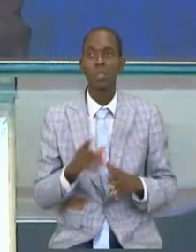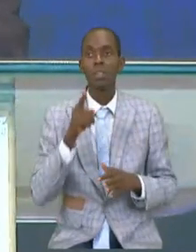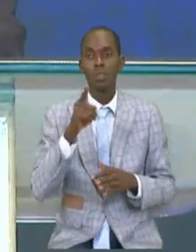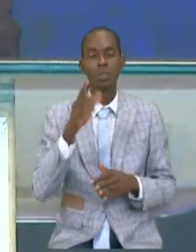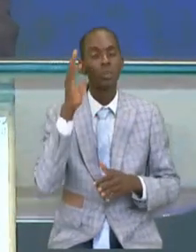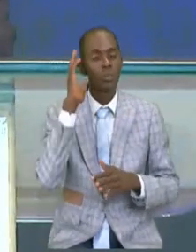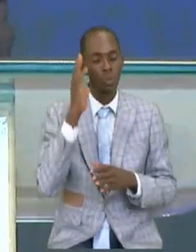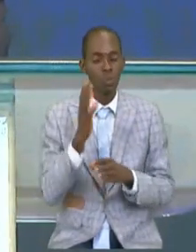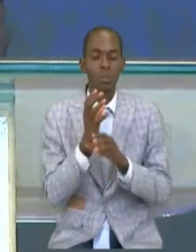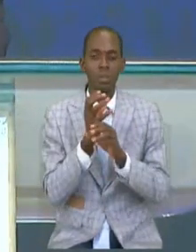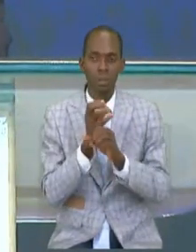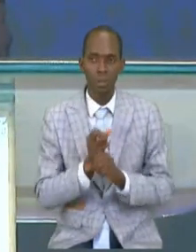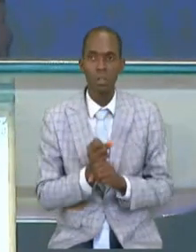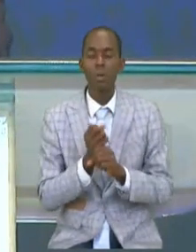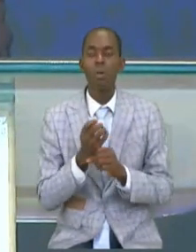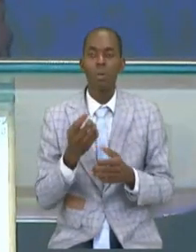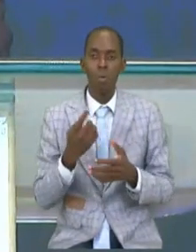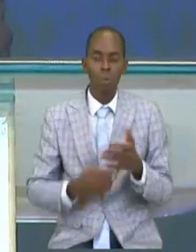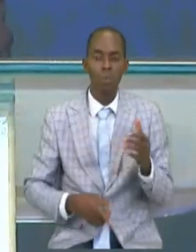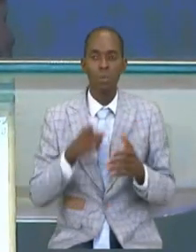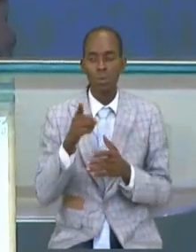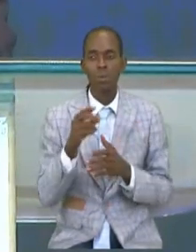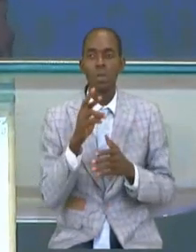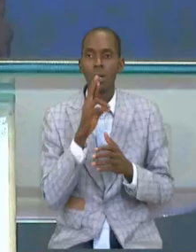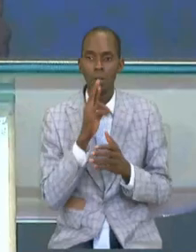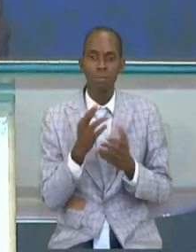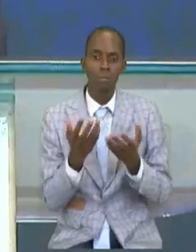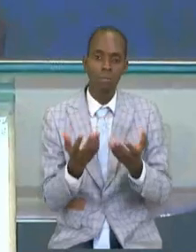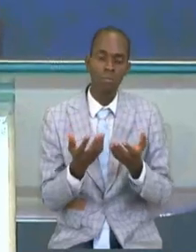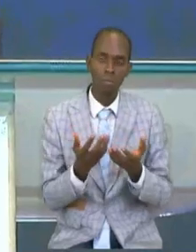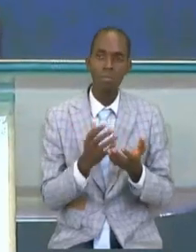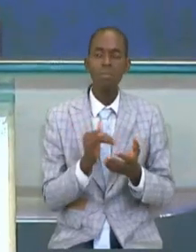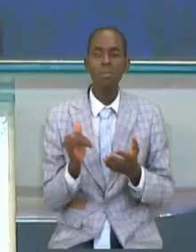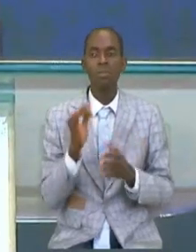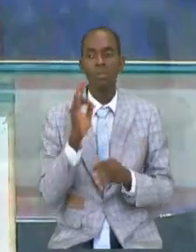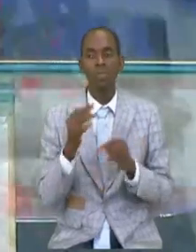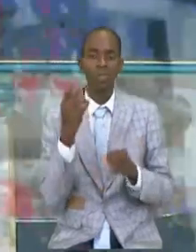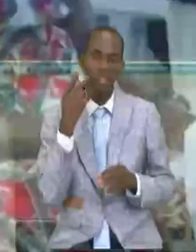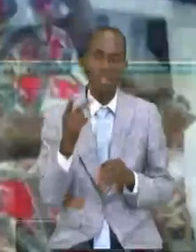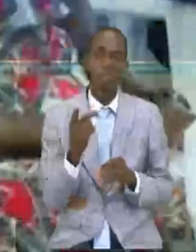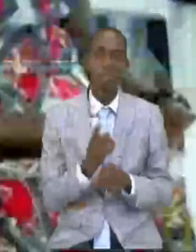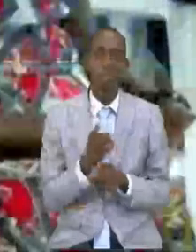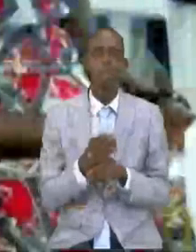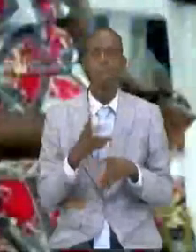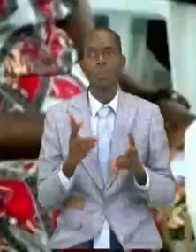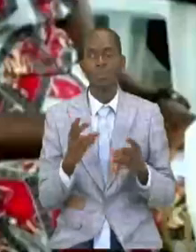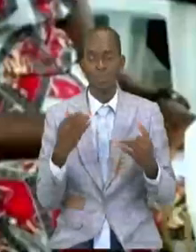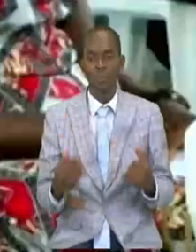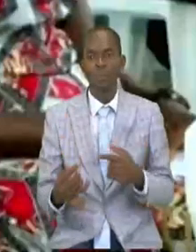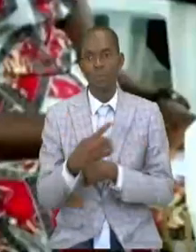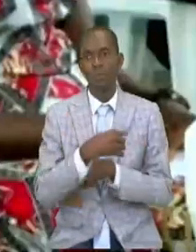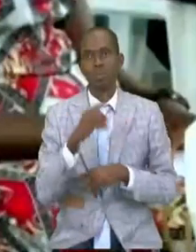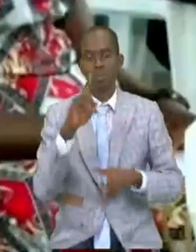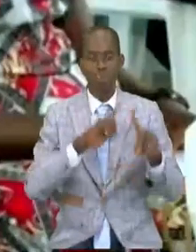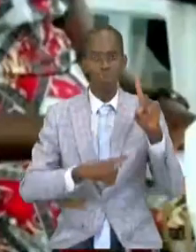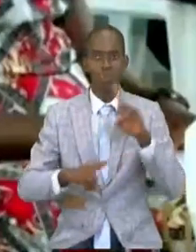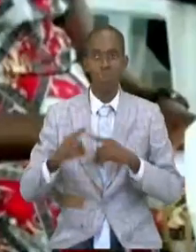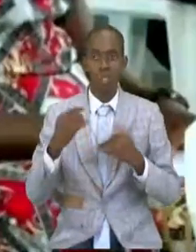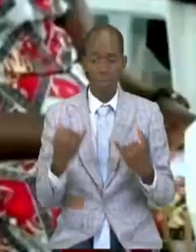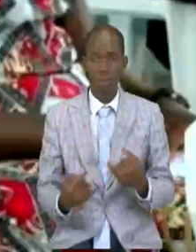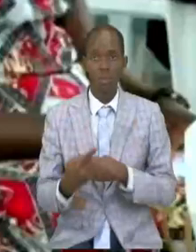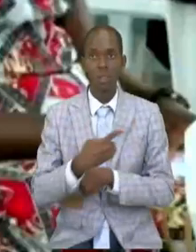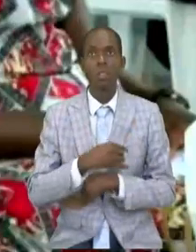psychologiques, que toute autre chose, vous aurez ce que vous désirez si vous le voyez de façon appropriée. Aujourd'hui,